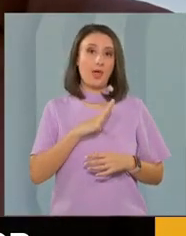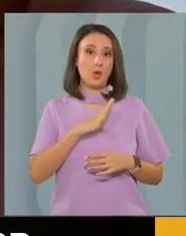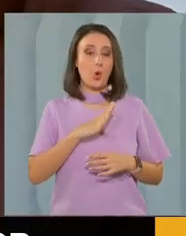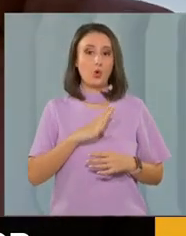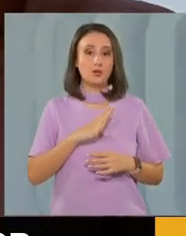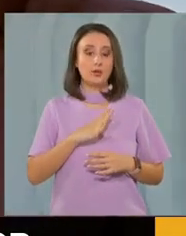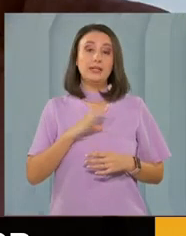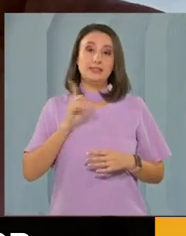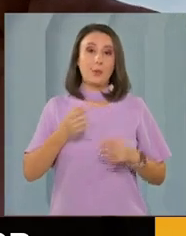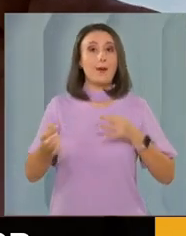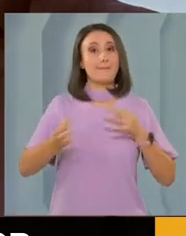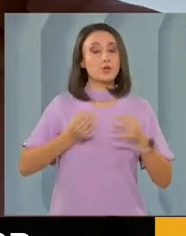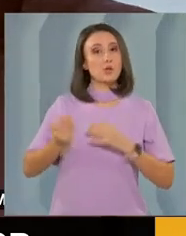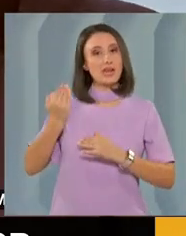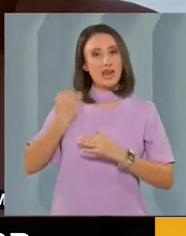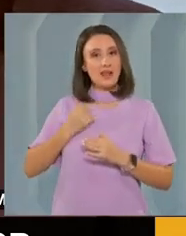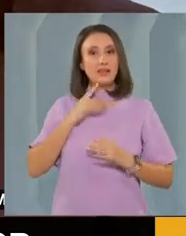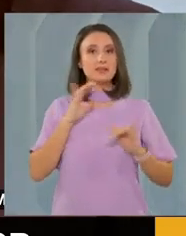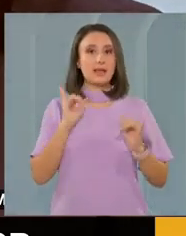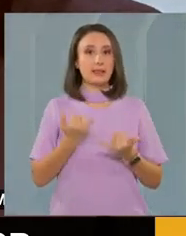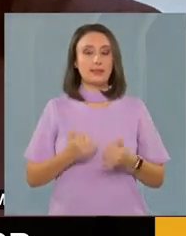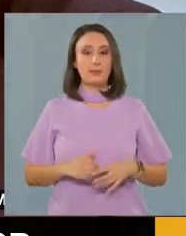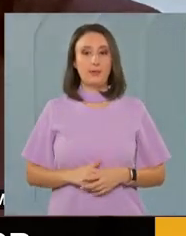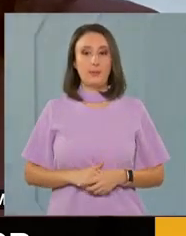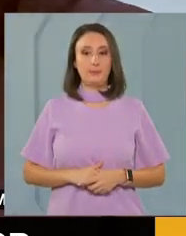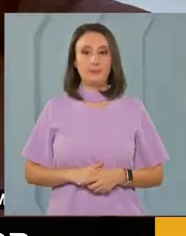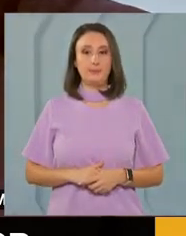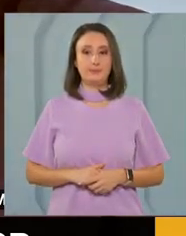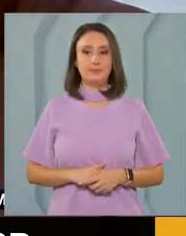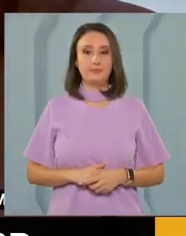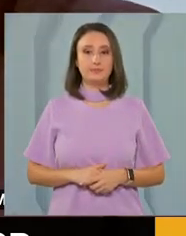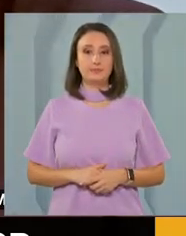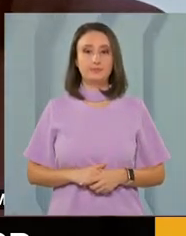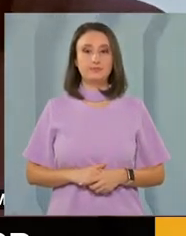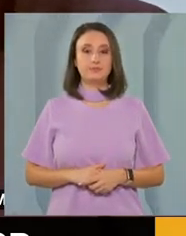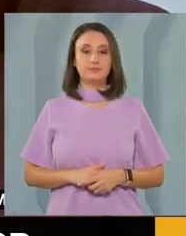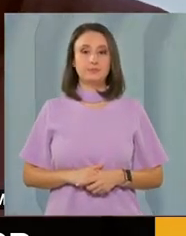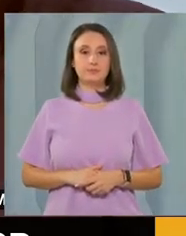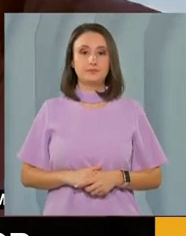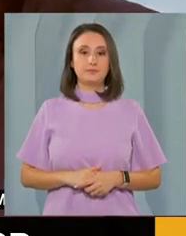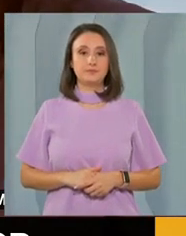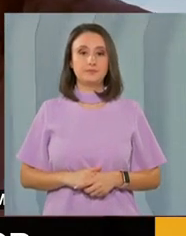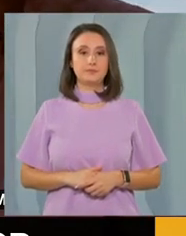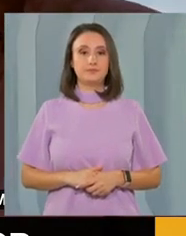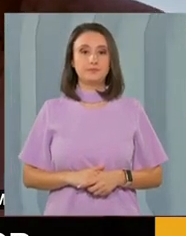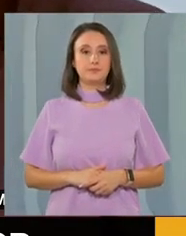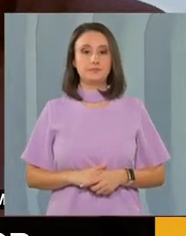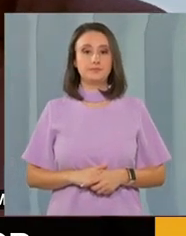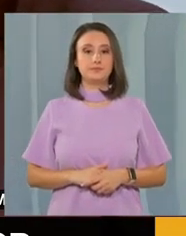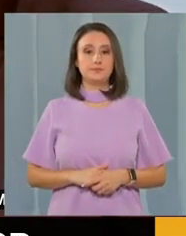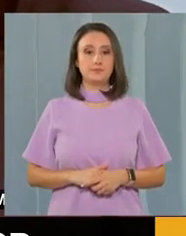trebuie să iei niște măsuri înainte de materializarea acestor lucruri și ceea ce am făcut noi